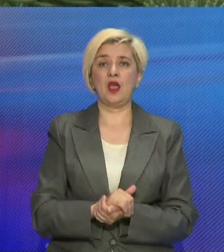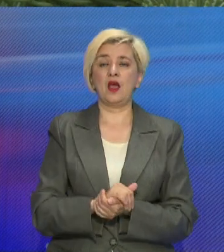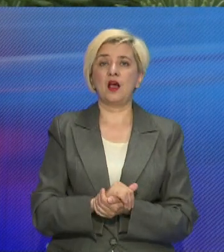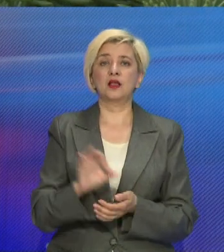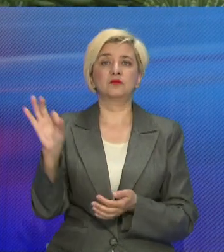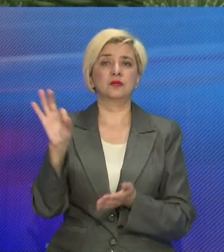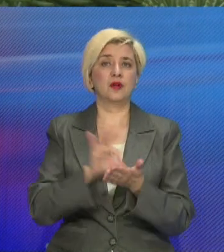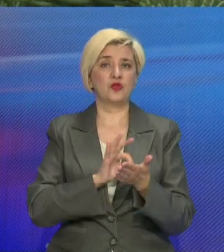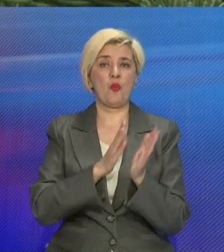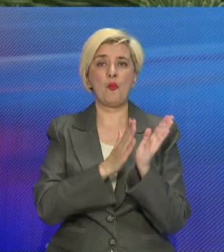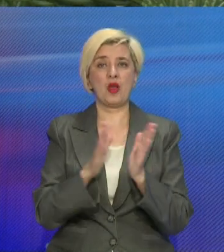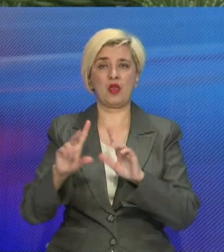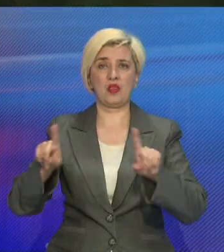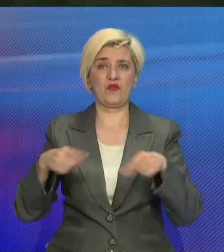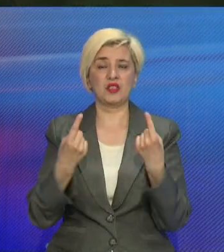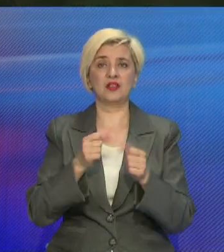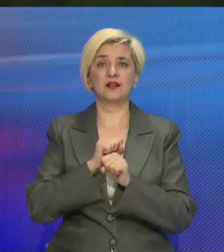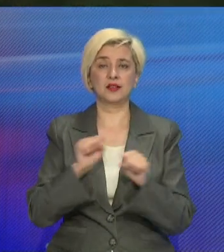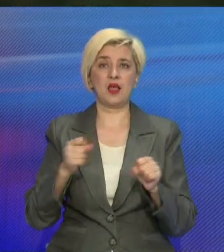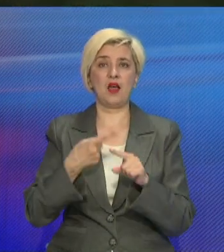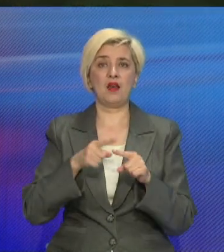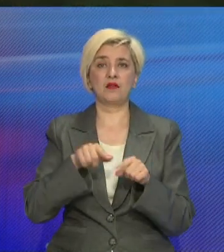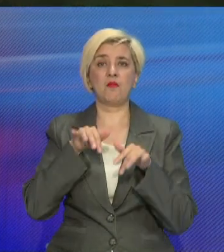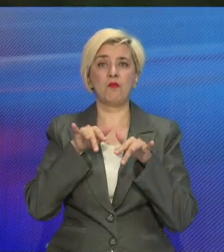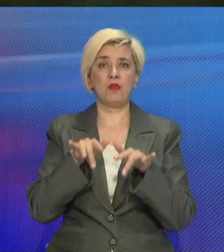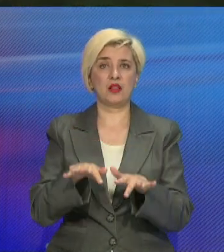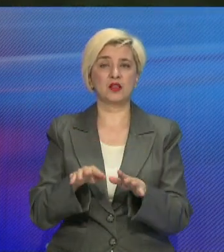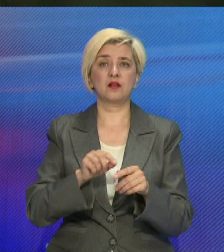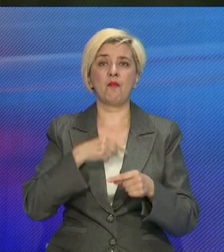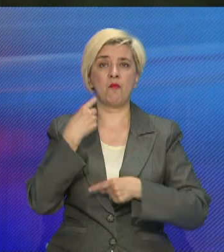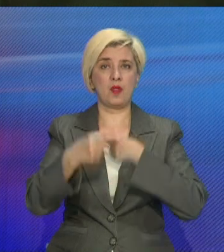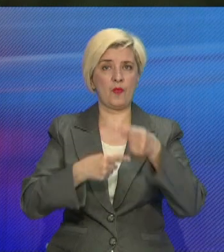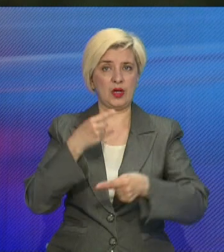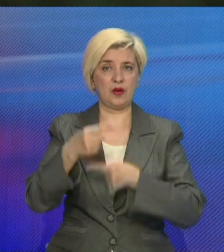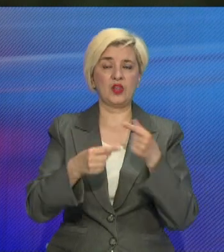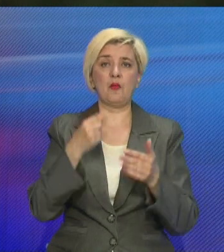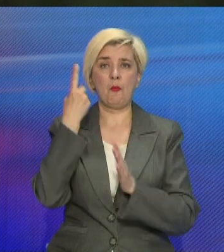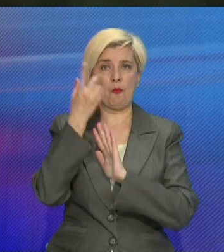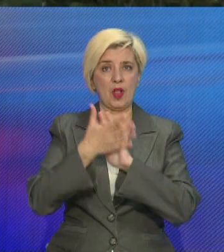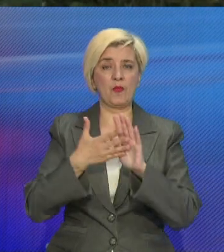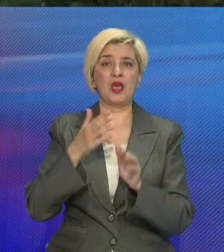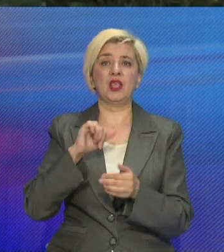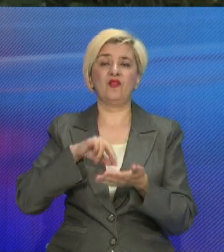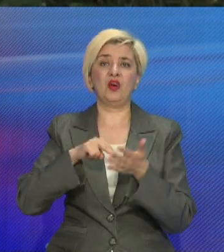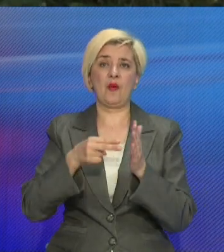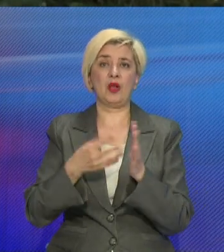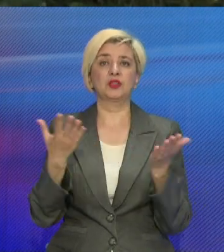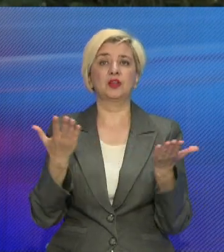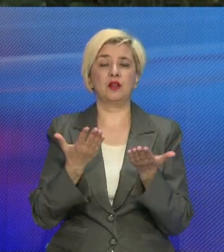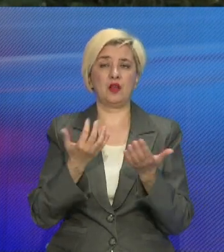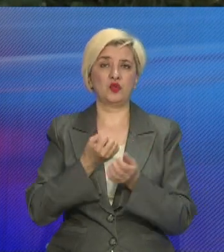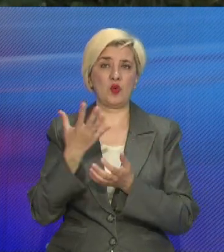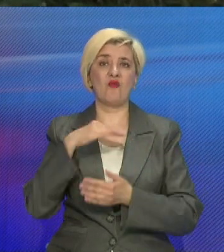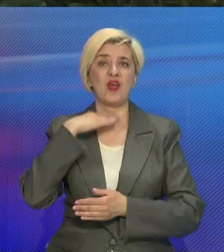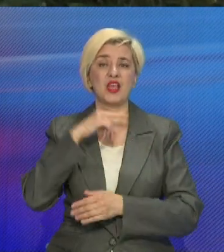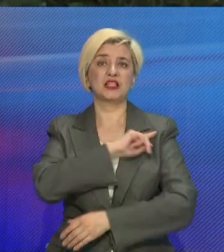навести нельзя, и этот процесс непрерывный, и это все мы понимаем. Поэтому в рамках того, насколько хватает сил и средств, эти мероприятия